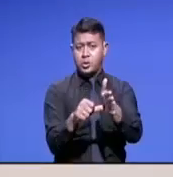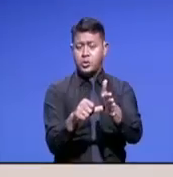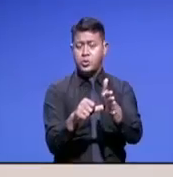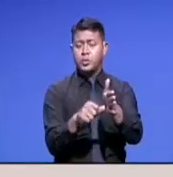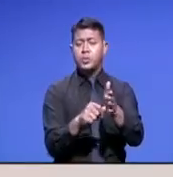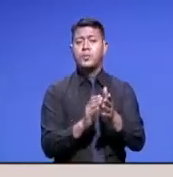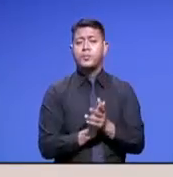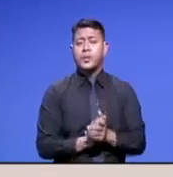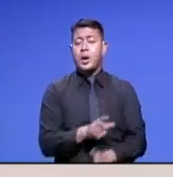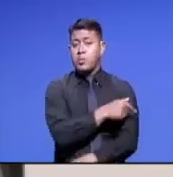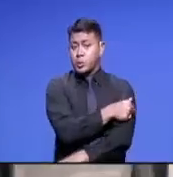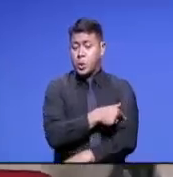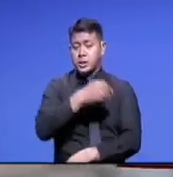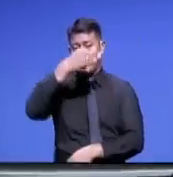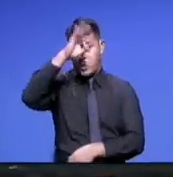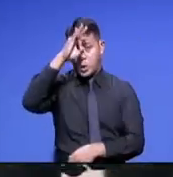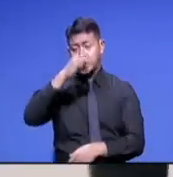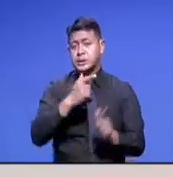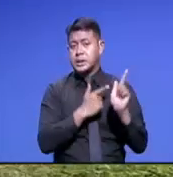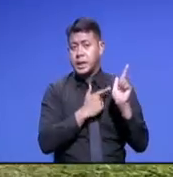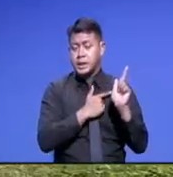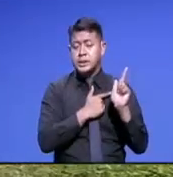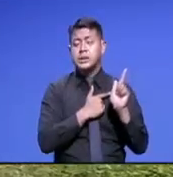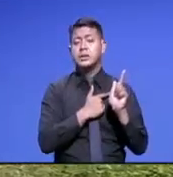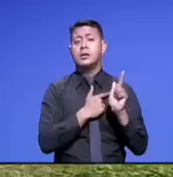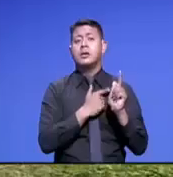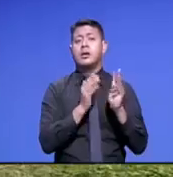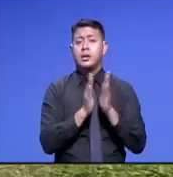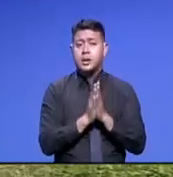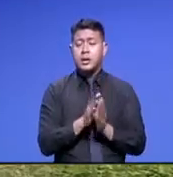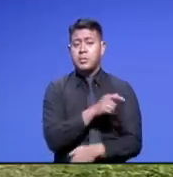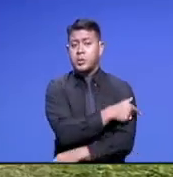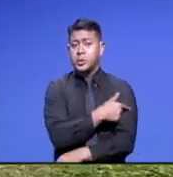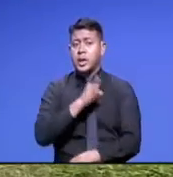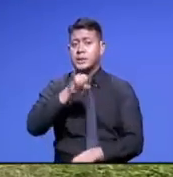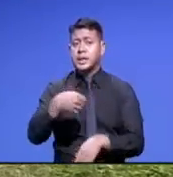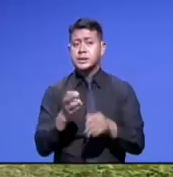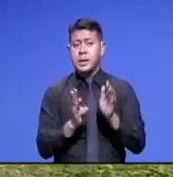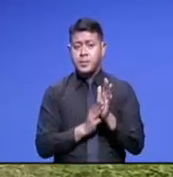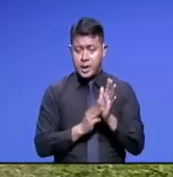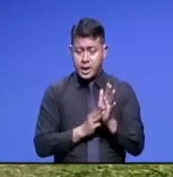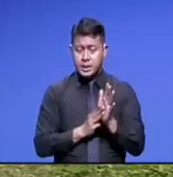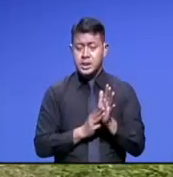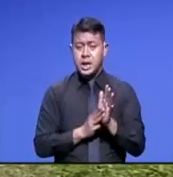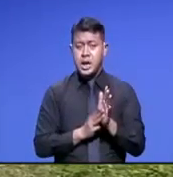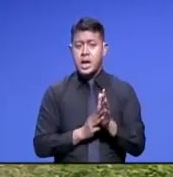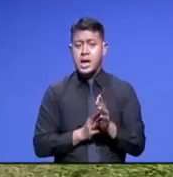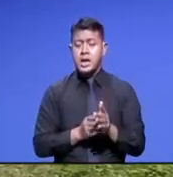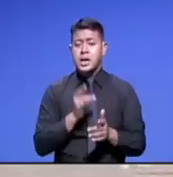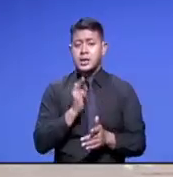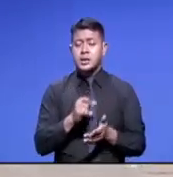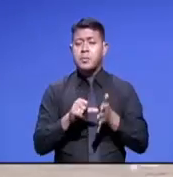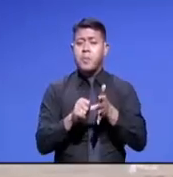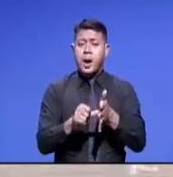Dan juga petugas baik dari kepolisian, TNI, Polri, beserta dengan petugas dari Jasa Marga juga akan setia memandu